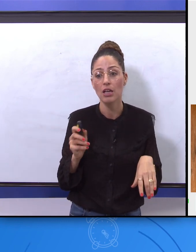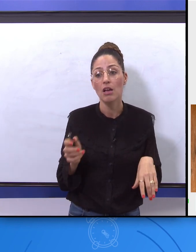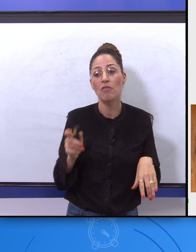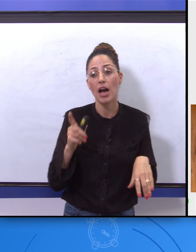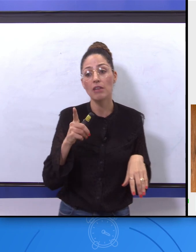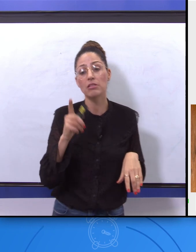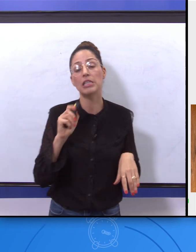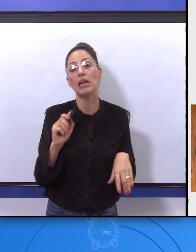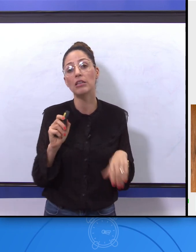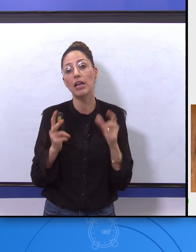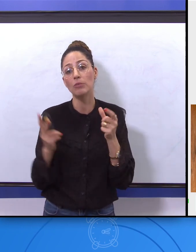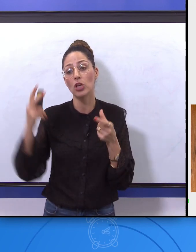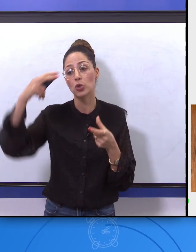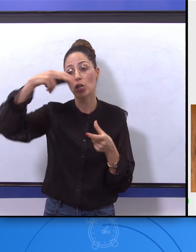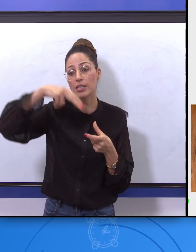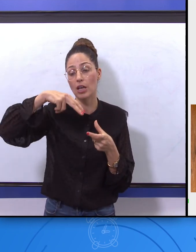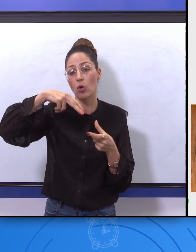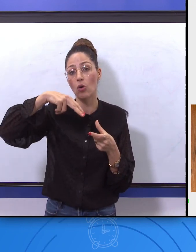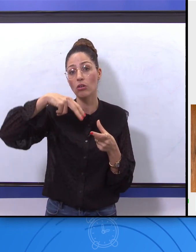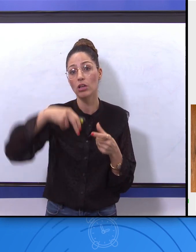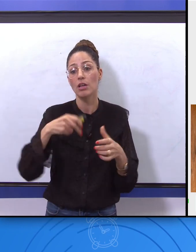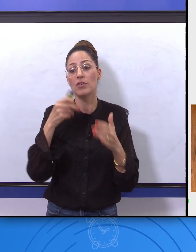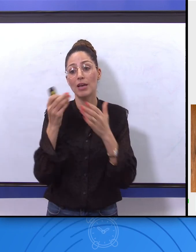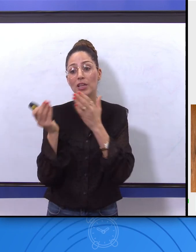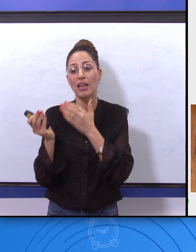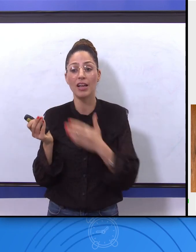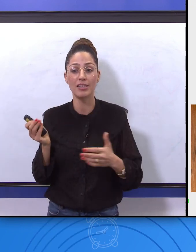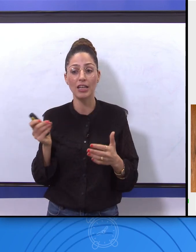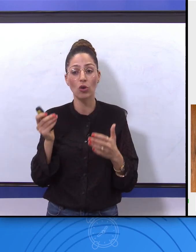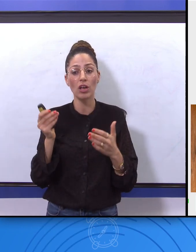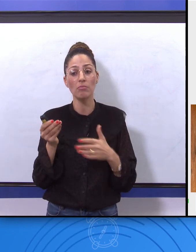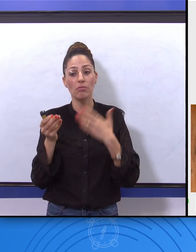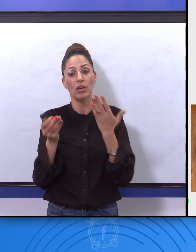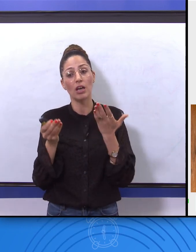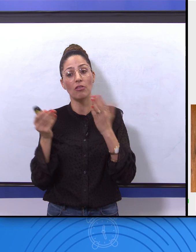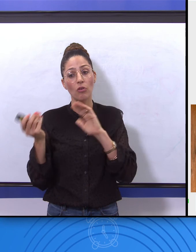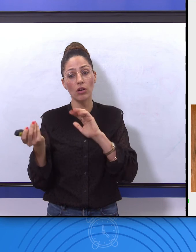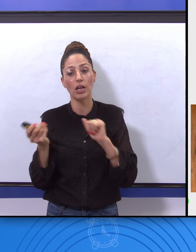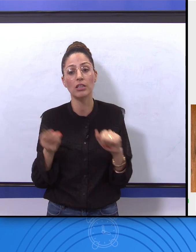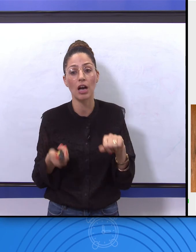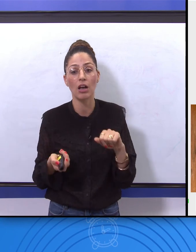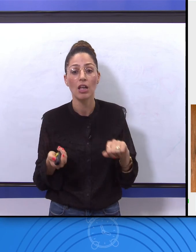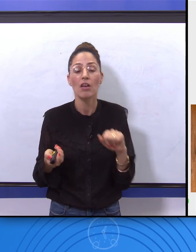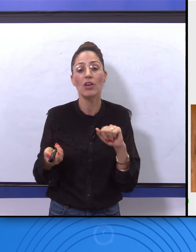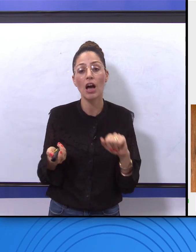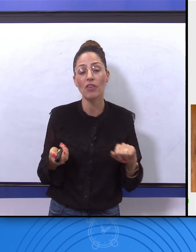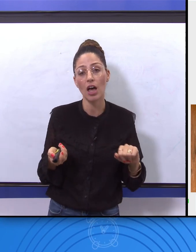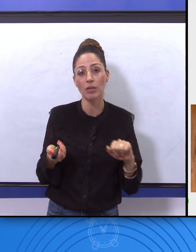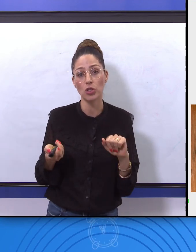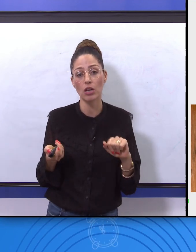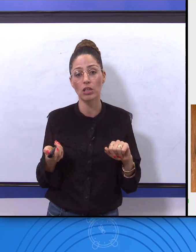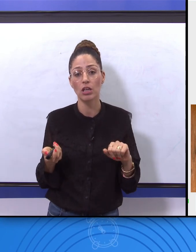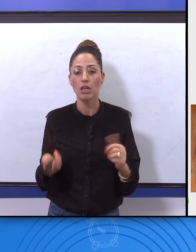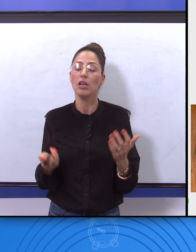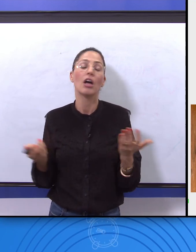בפלסטלינה, ואז גזרתי את העלים של השושן הצחור ושמתי את עלי הזית, רואים? אחד הפוך, אחד כך, וכך